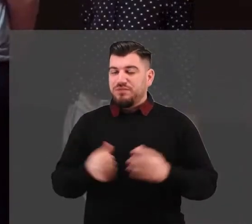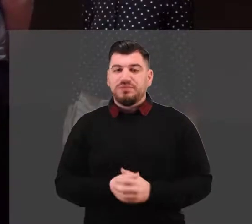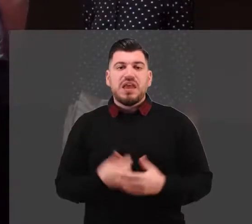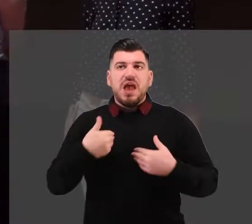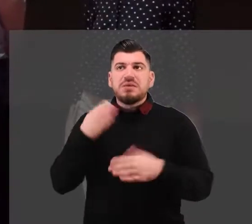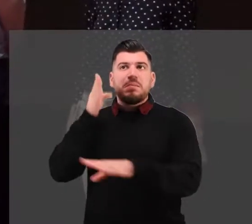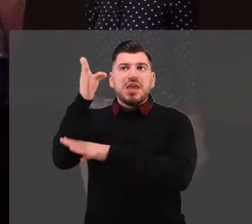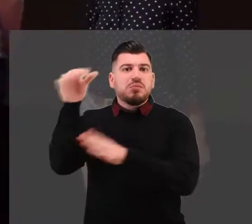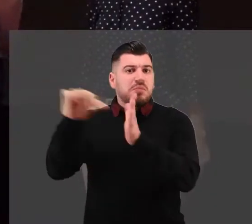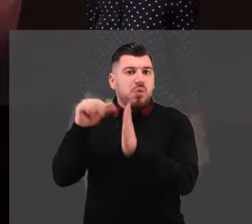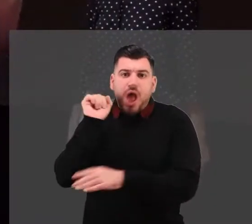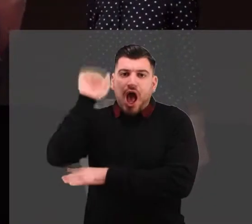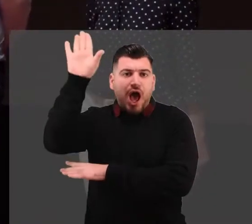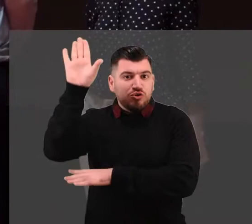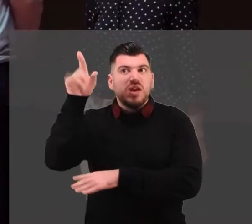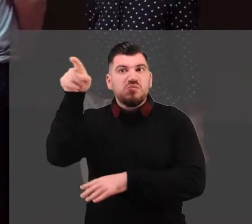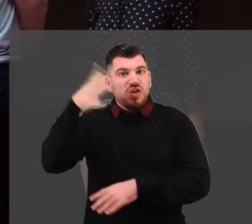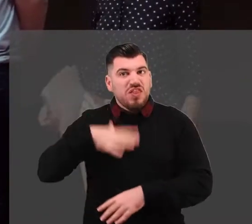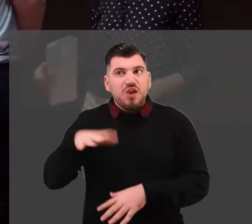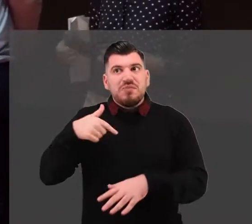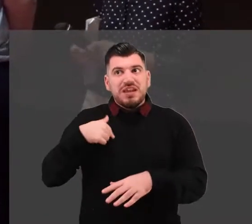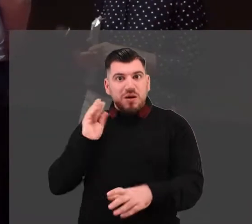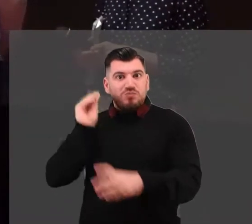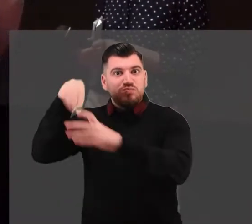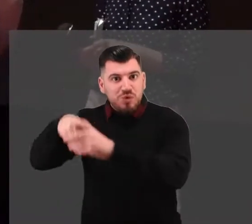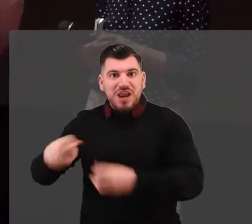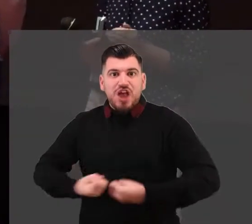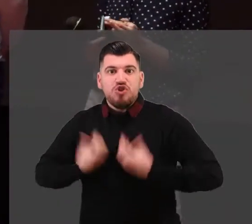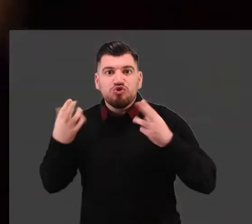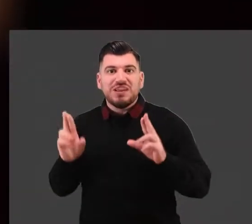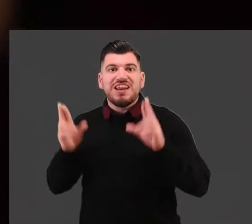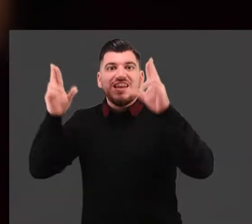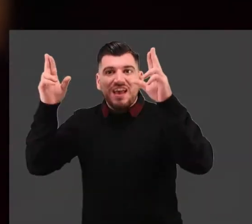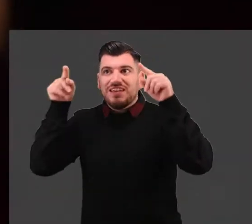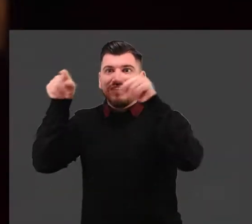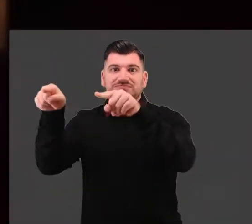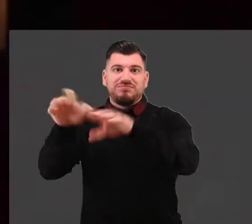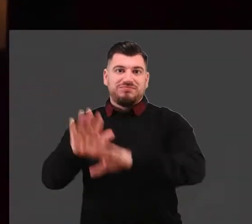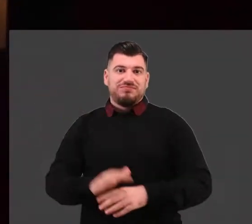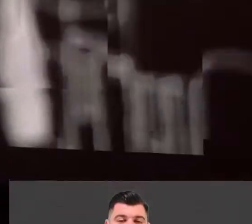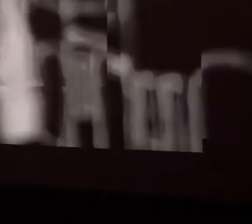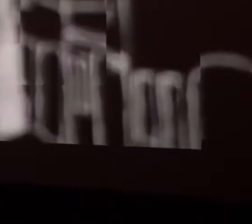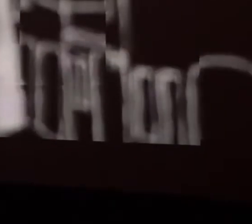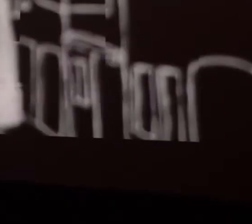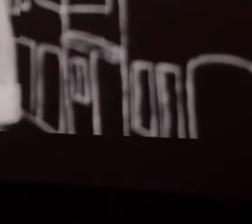σε ένα άγνωστο μέρος, σε μια άγνωστη πόλη, να την κάνουμε δική μας, να νιώσουμε το παρκό της.